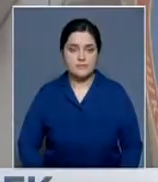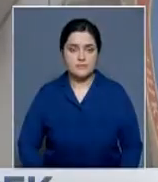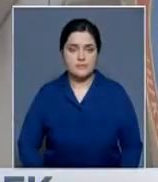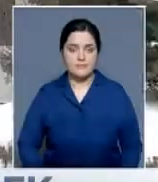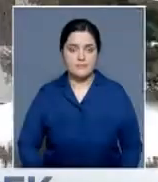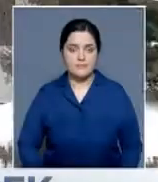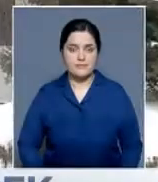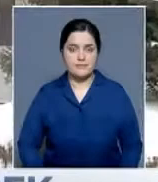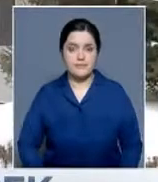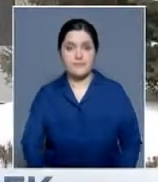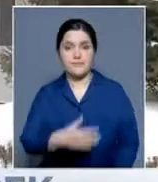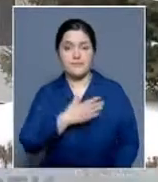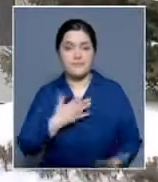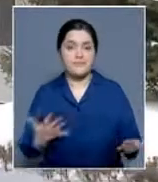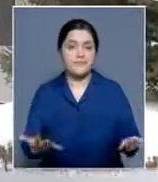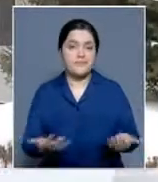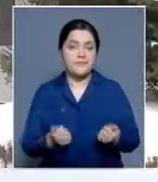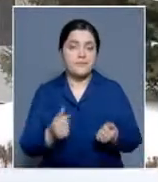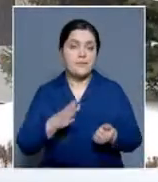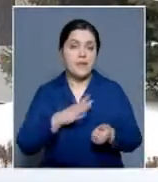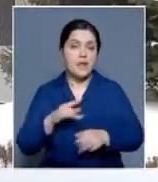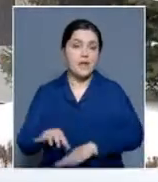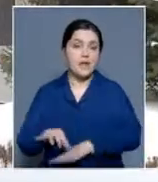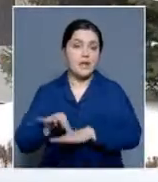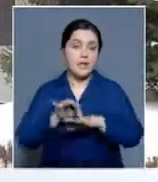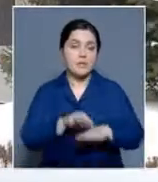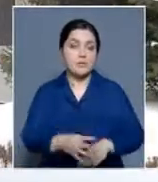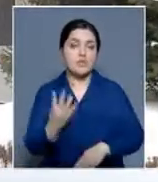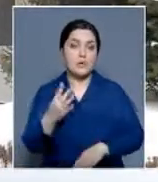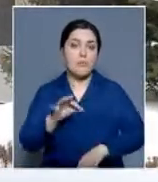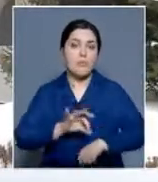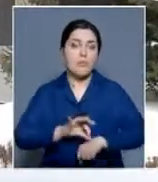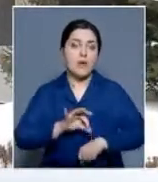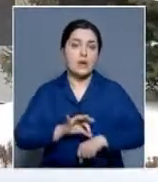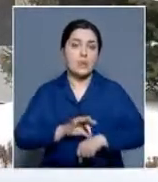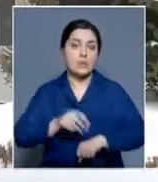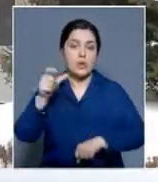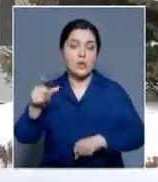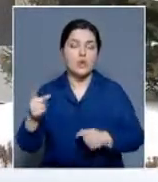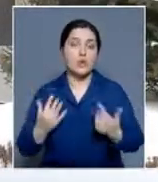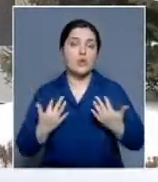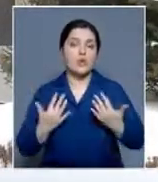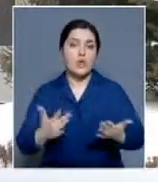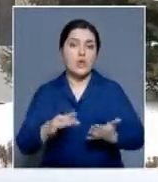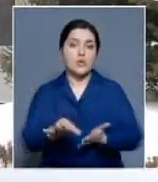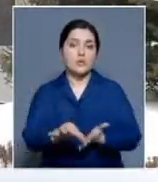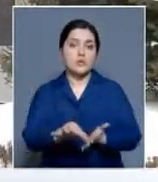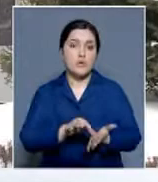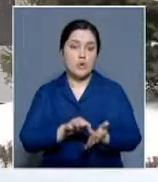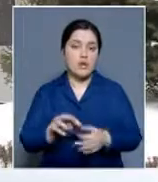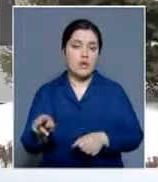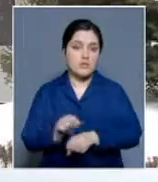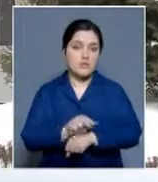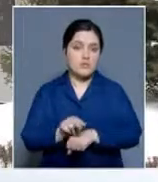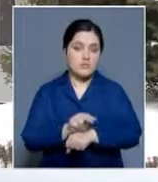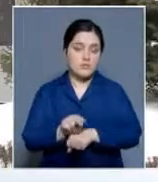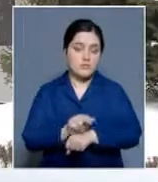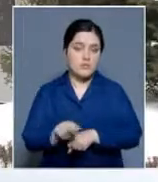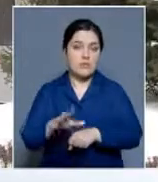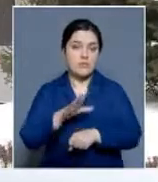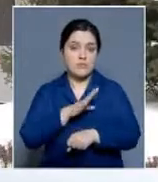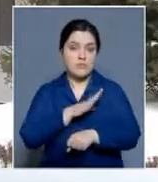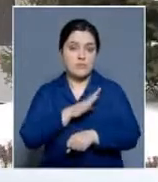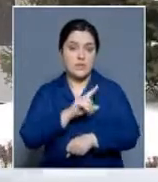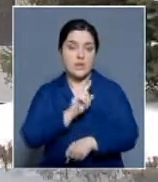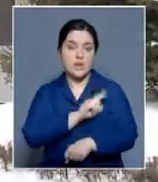Нашими спасателями была оказана транспортировка 4 больным людям, которые нуждались в срочной экстренной медицинской помощи. В том